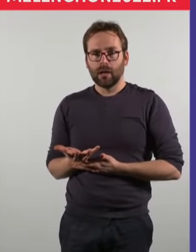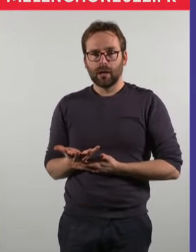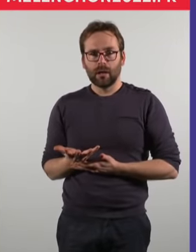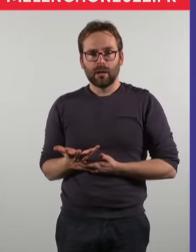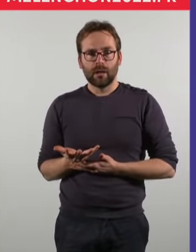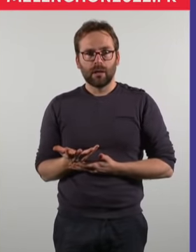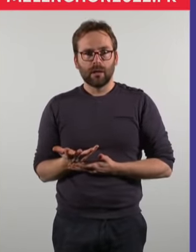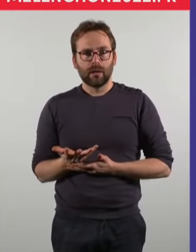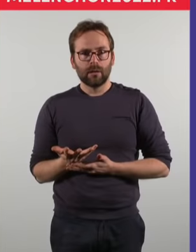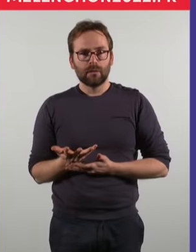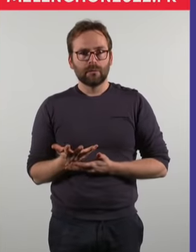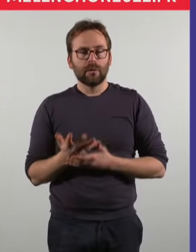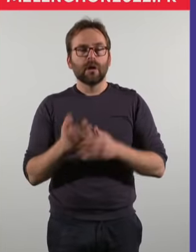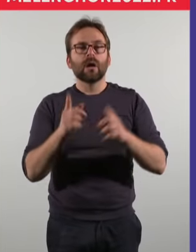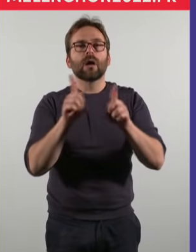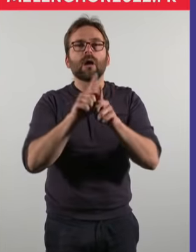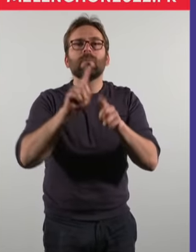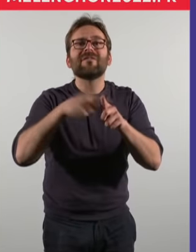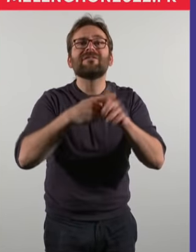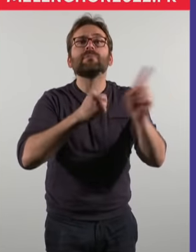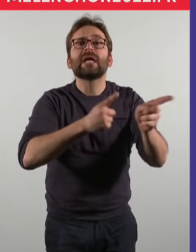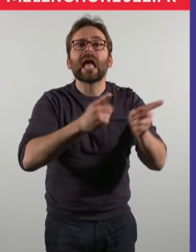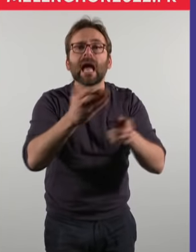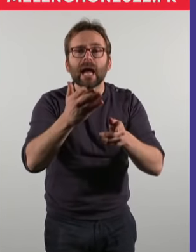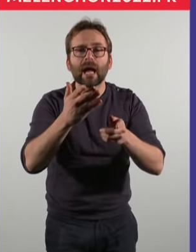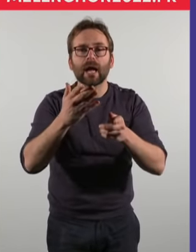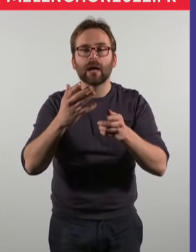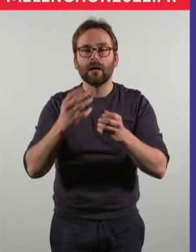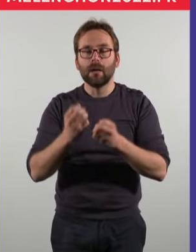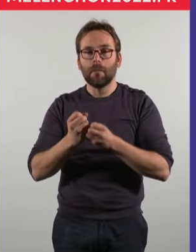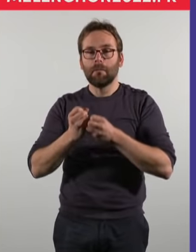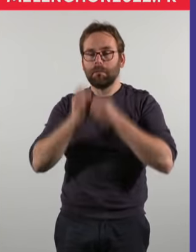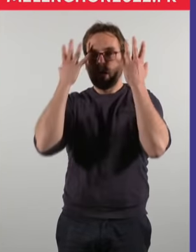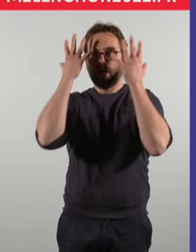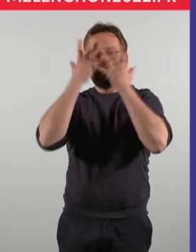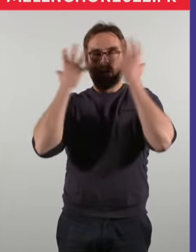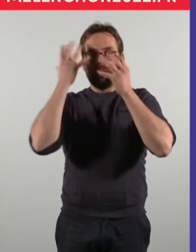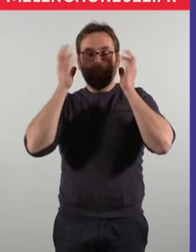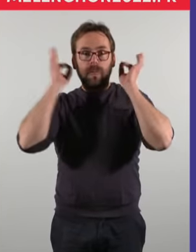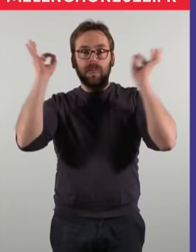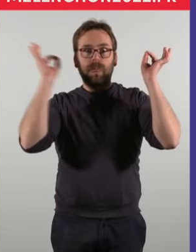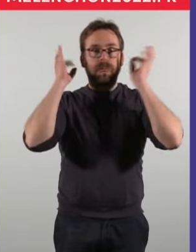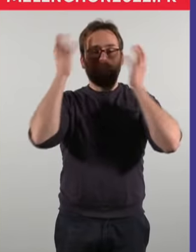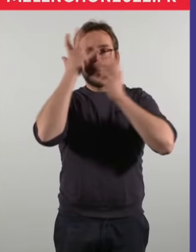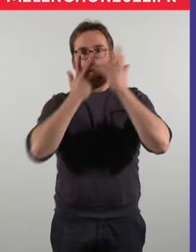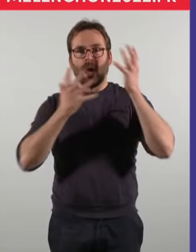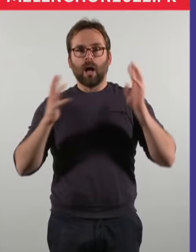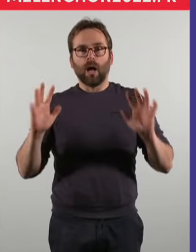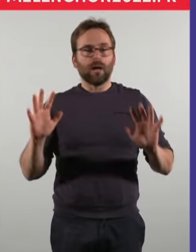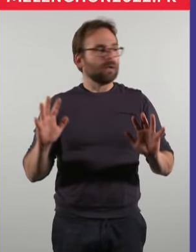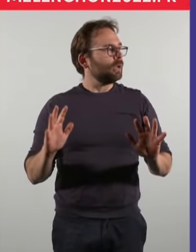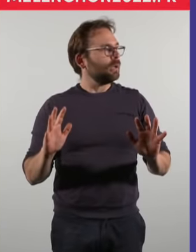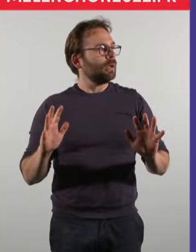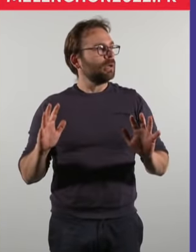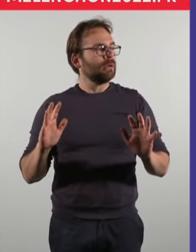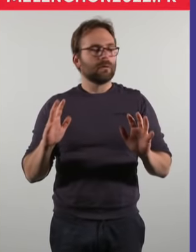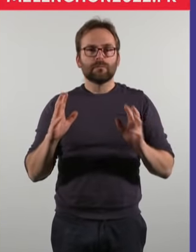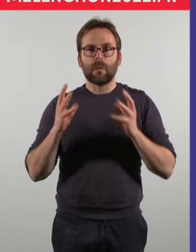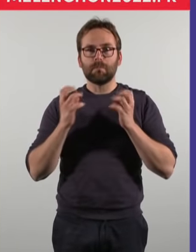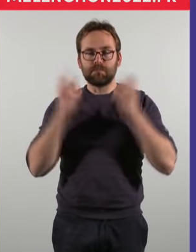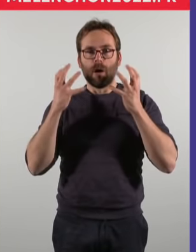Ça fait comme dans les films de guerre, où il y a un blanc et un sifflement dans les oreilles. Il y a eu un